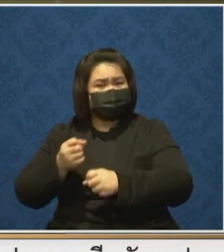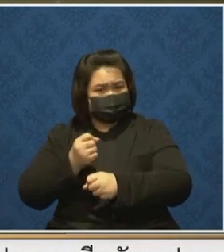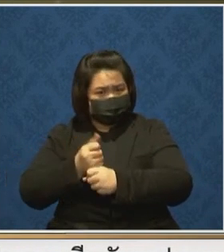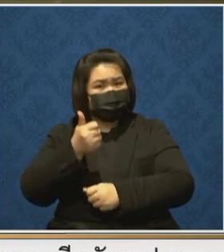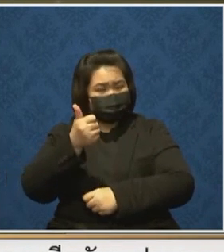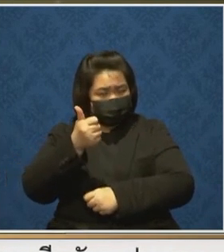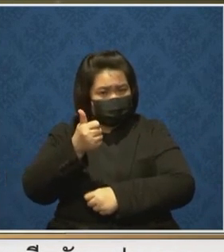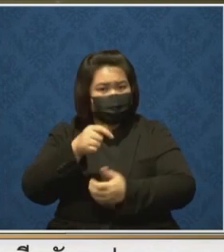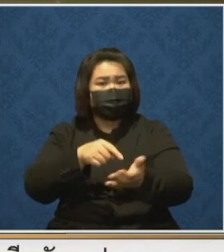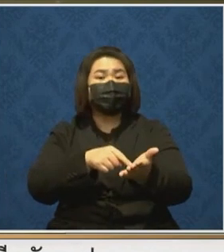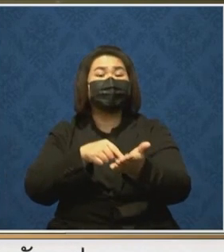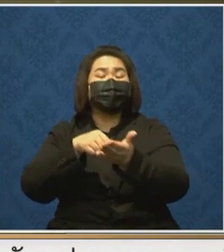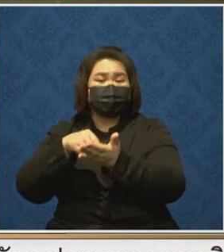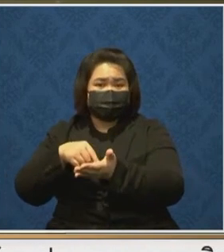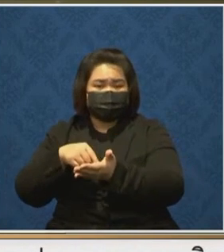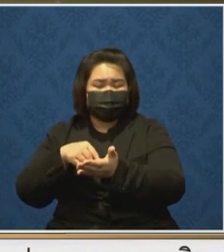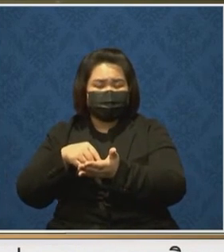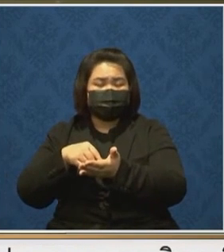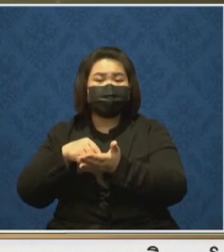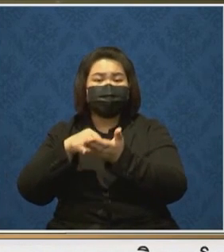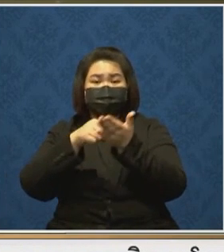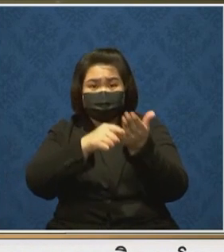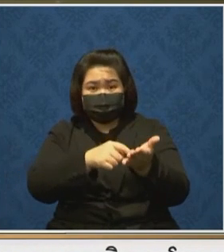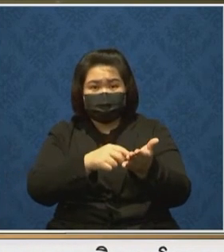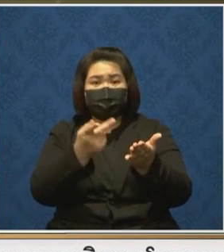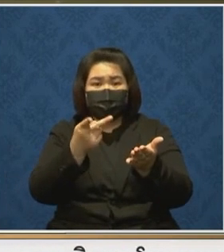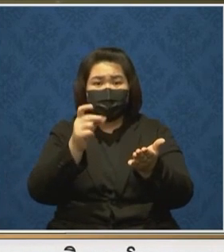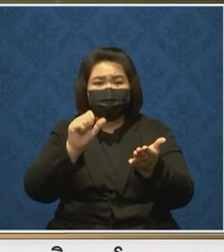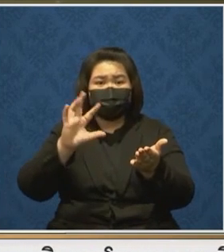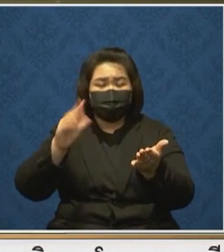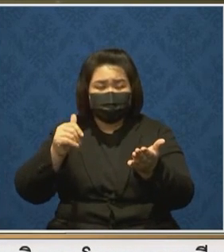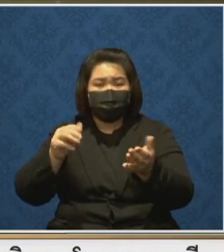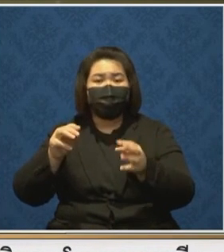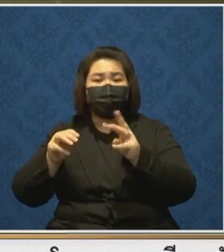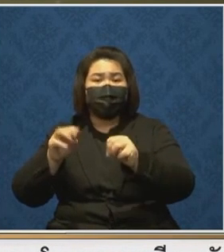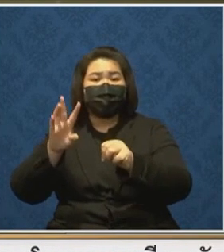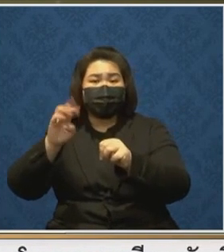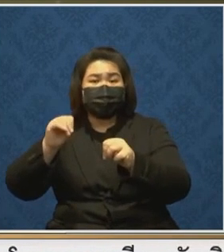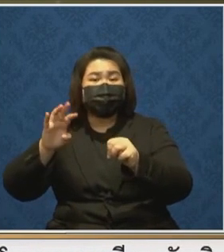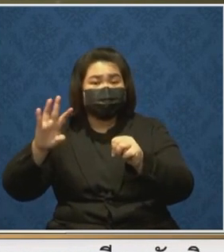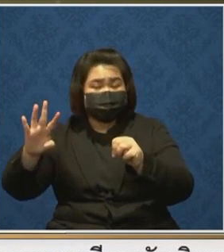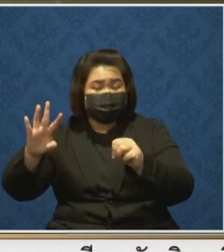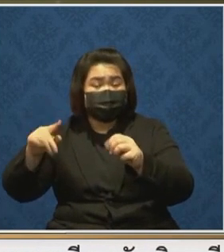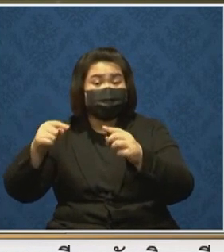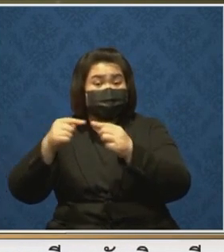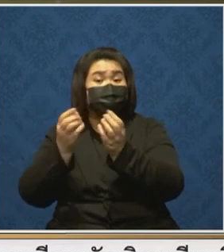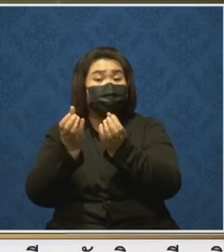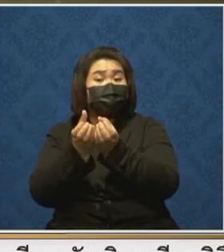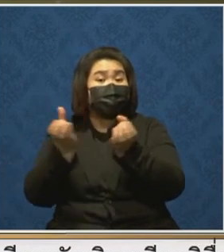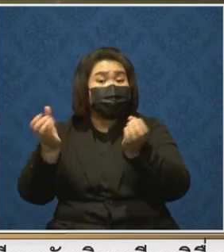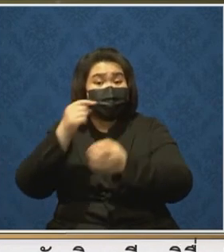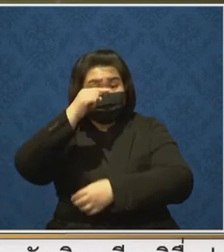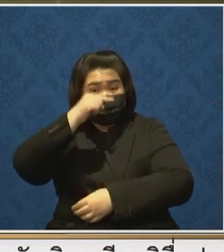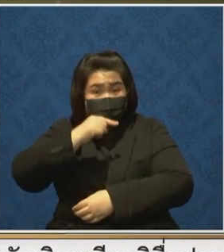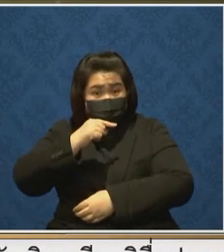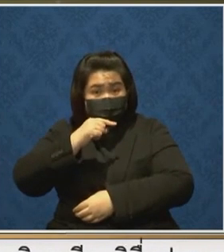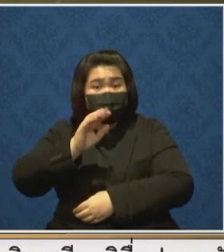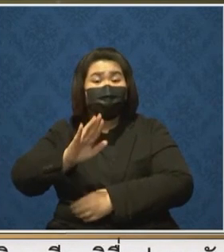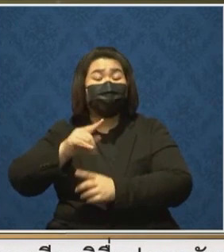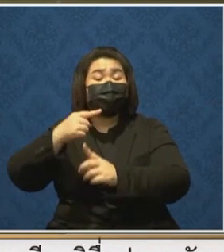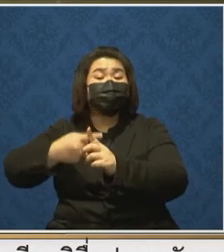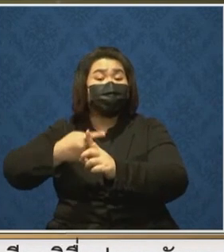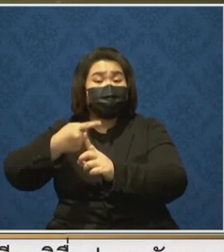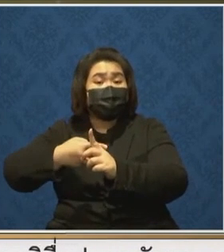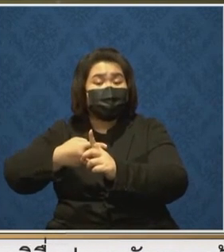เสนอมายังคณะรักษาความสมบแห่งชาติให้ออกคำสั่งตามมาตรา 44 ของรัฐมนูลแ่งราฐทรัฐไยบับชั่วคราว